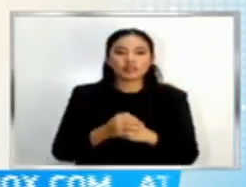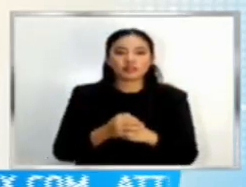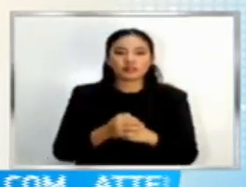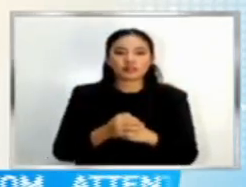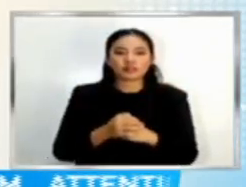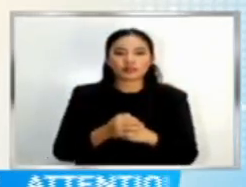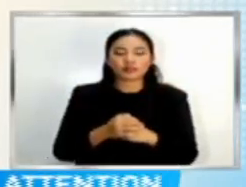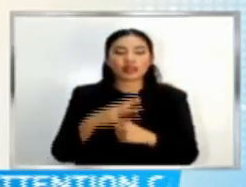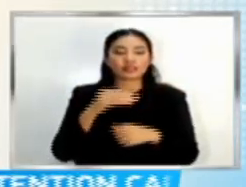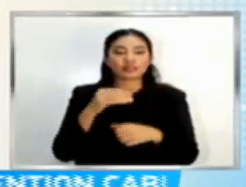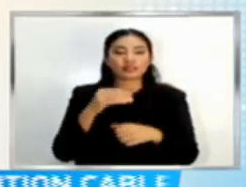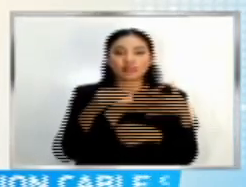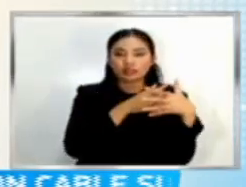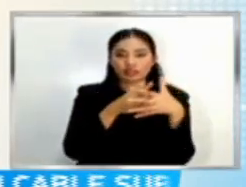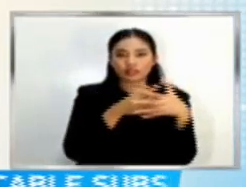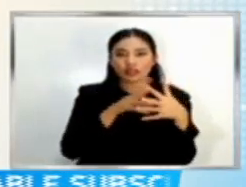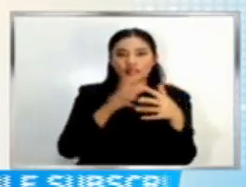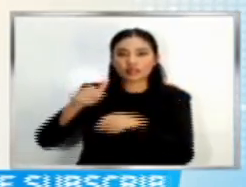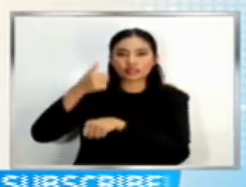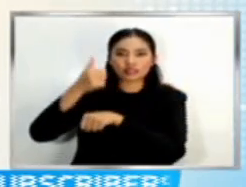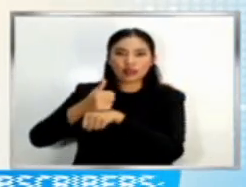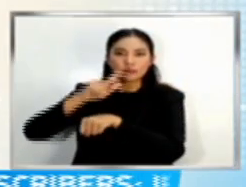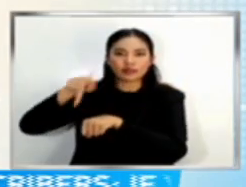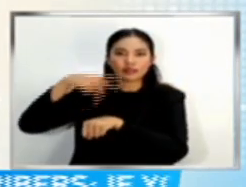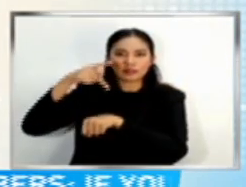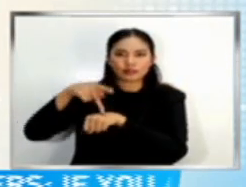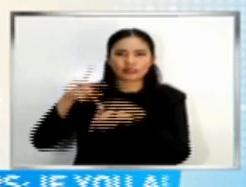ang Pilipinas sa Level 4 Do Not